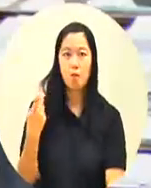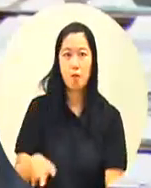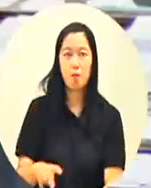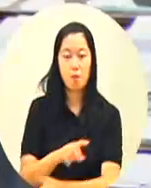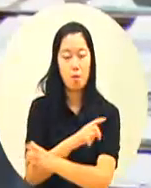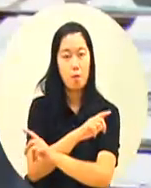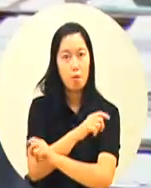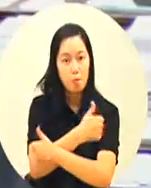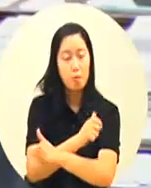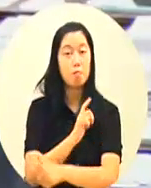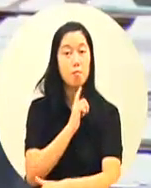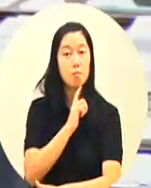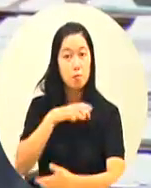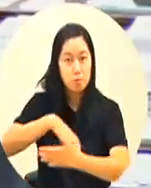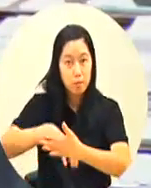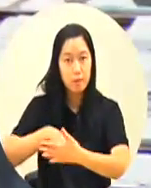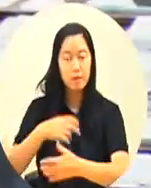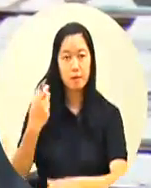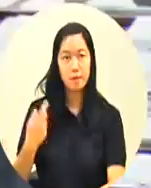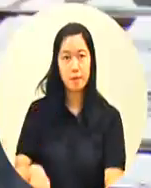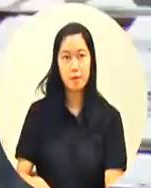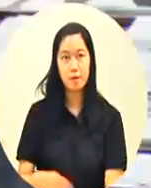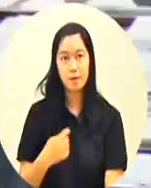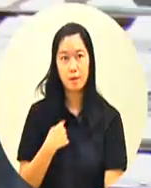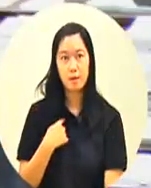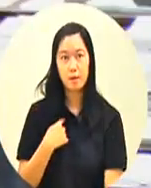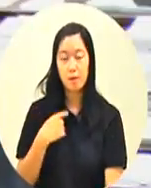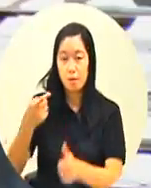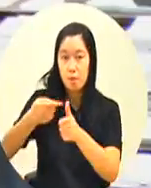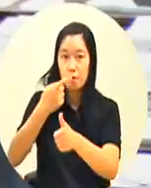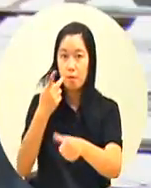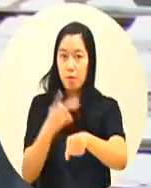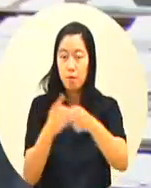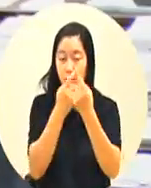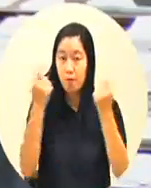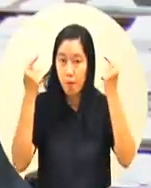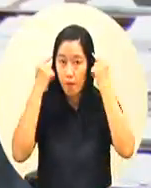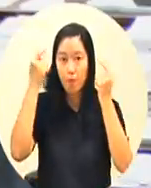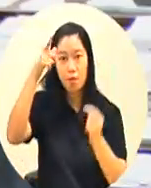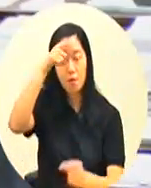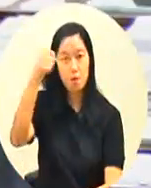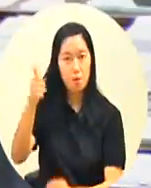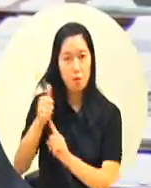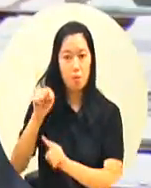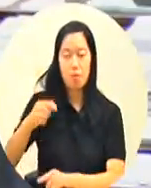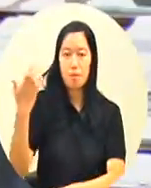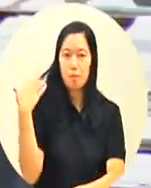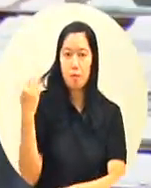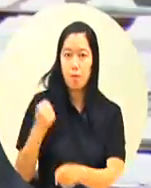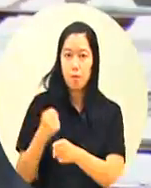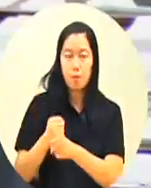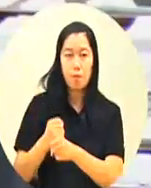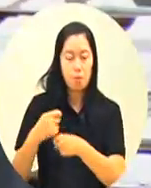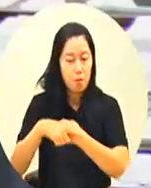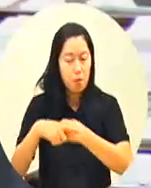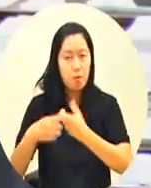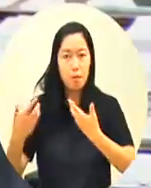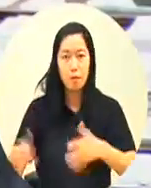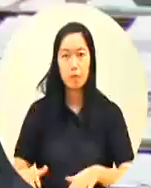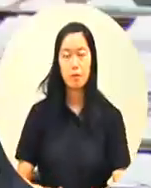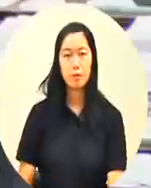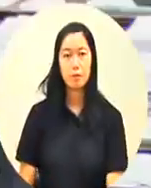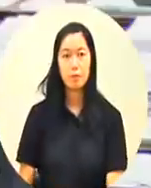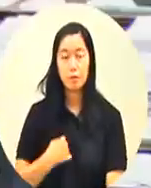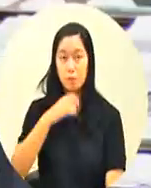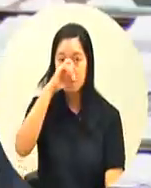经验的人在里面，那甚至像我们第一科大的黄安系其实过去也在这方面也做了 很多，所以希